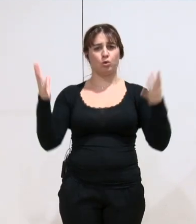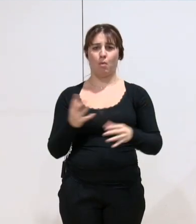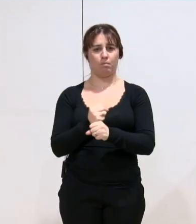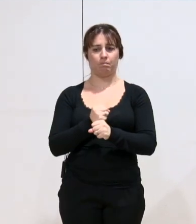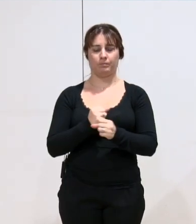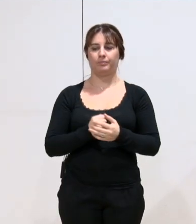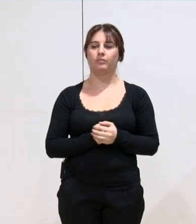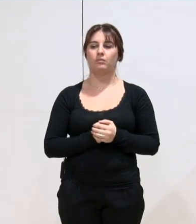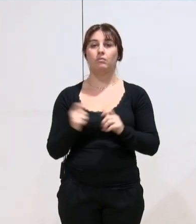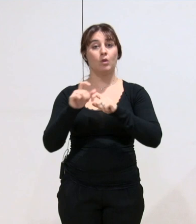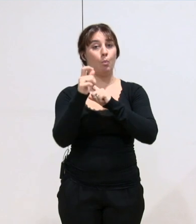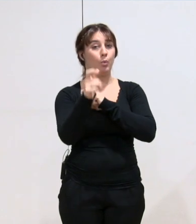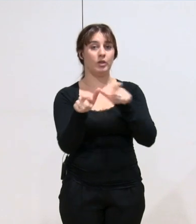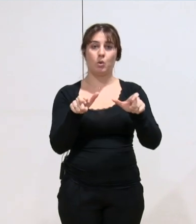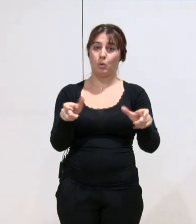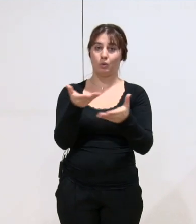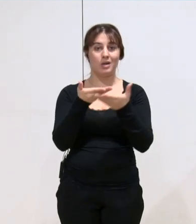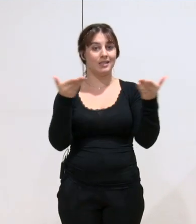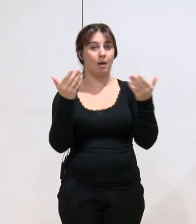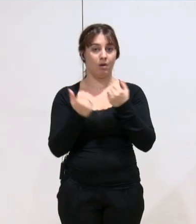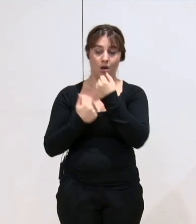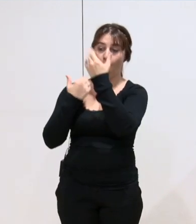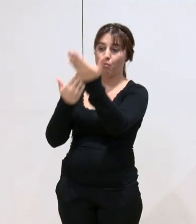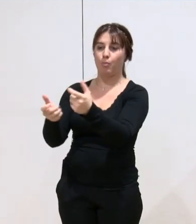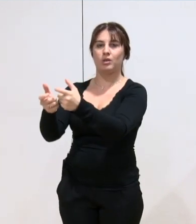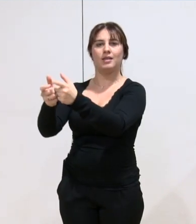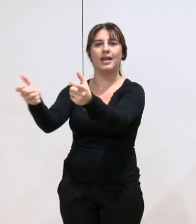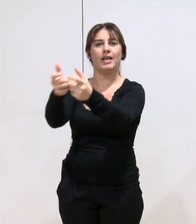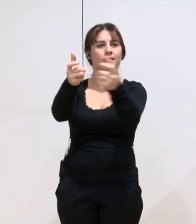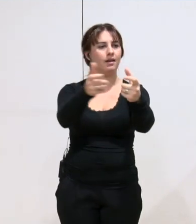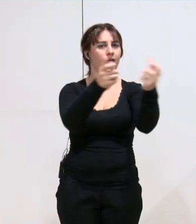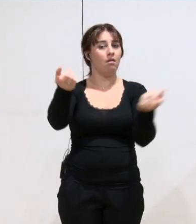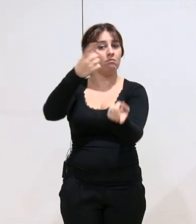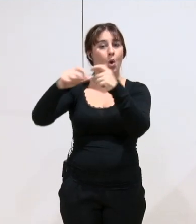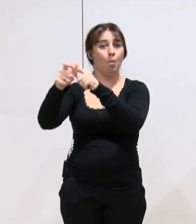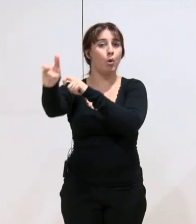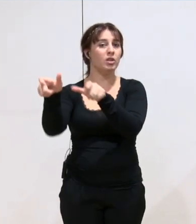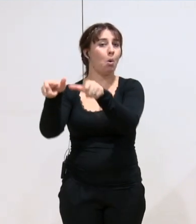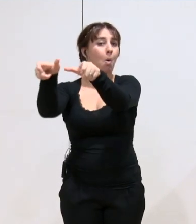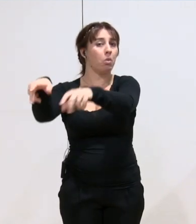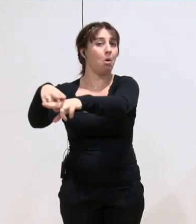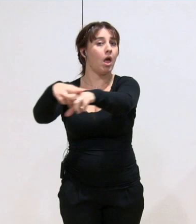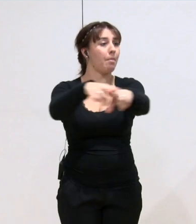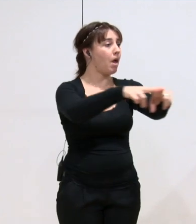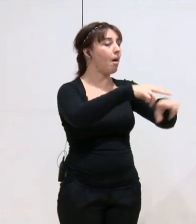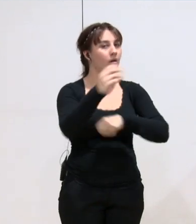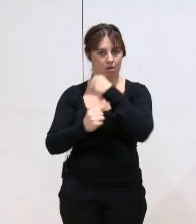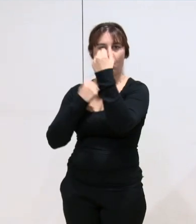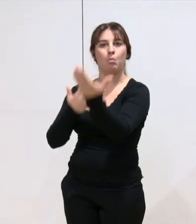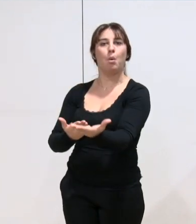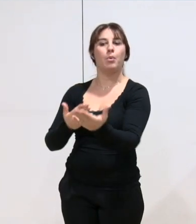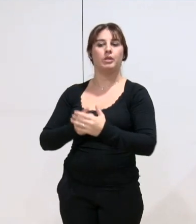Une procédure de contrôle simple est proposée aux satellites qui n'ont pas de procédure de suivi de remboursement de